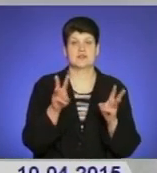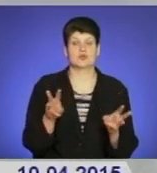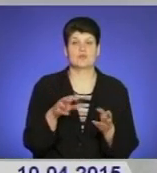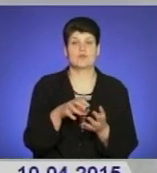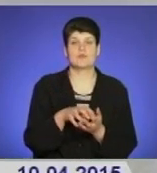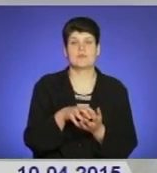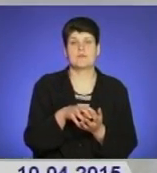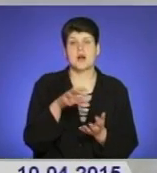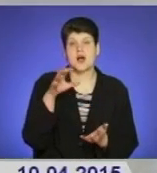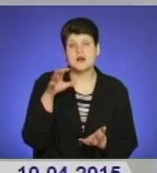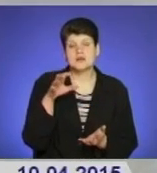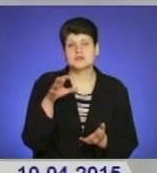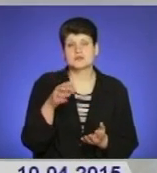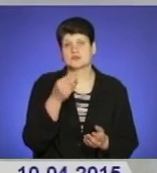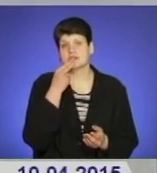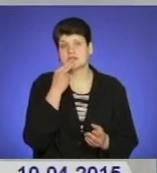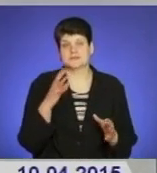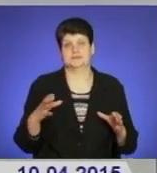снідаємо,